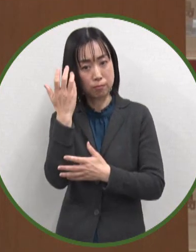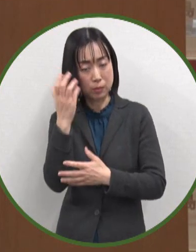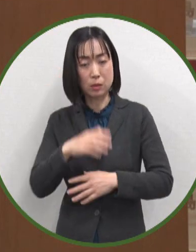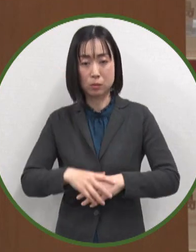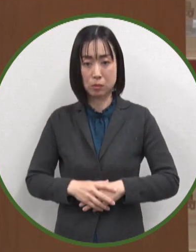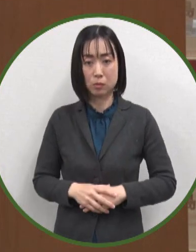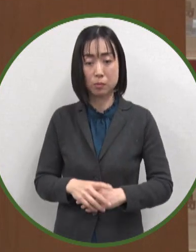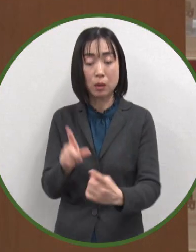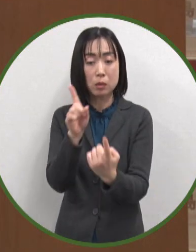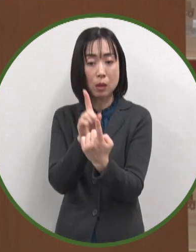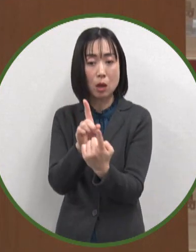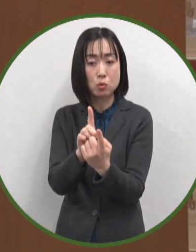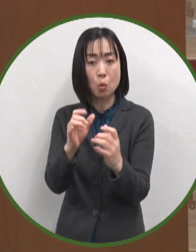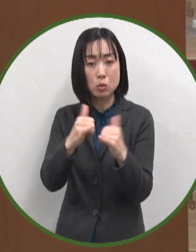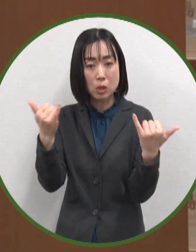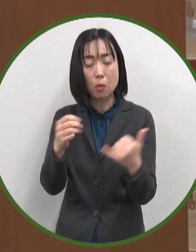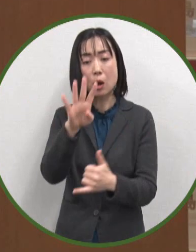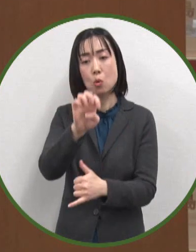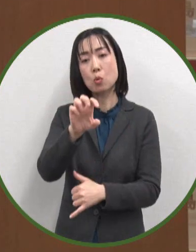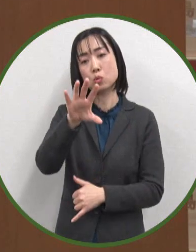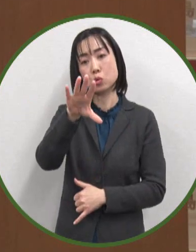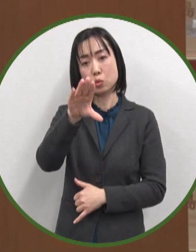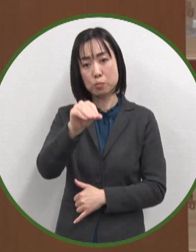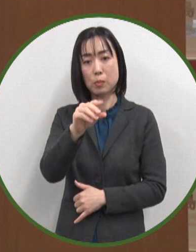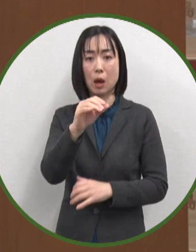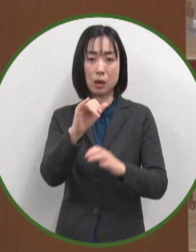対象人数は約40万人であります。